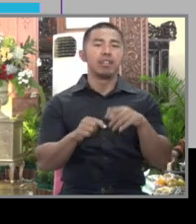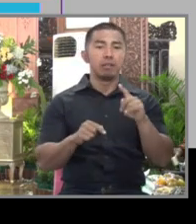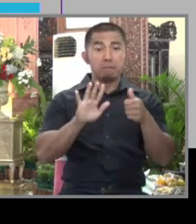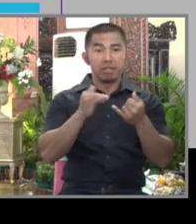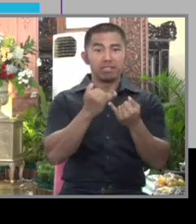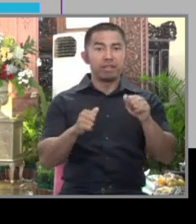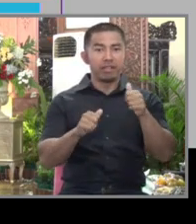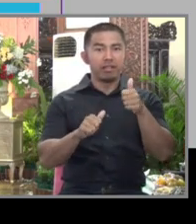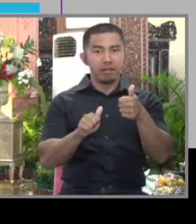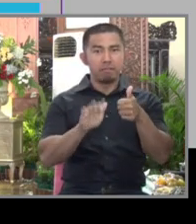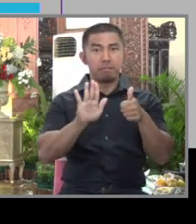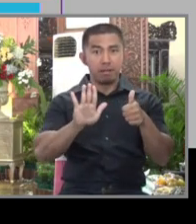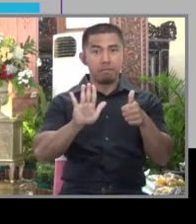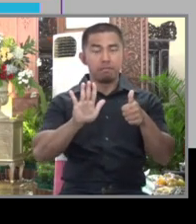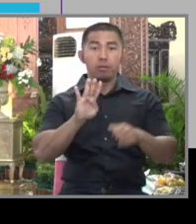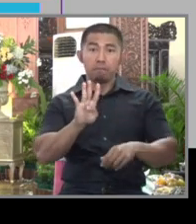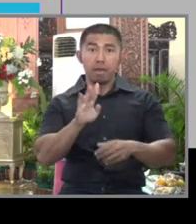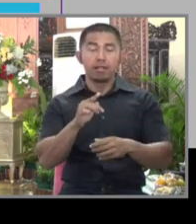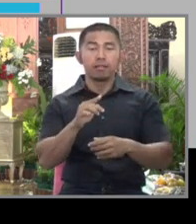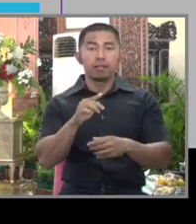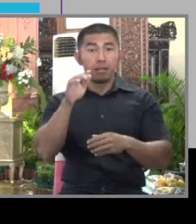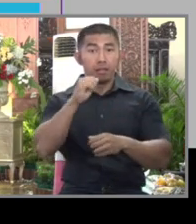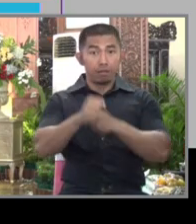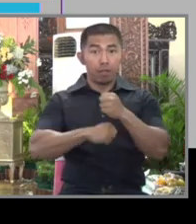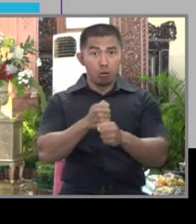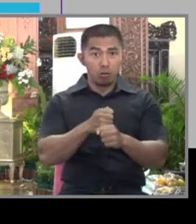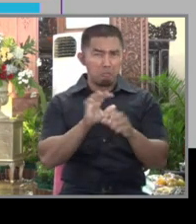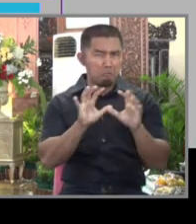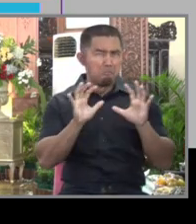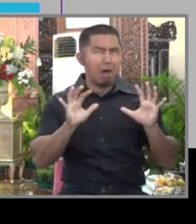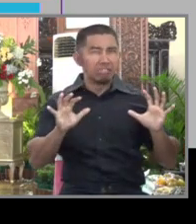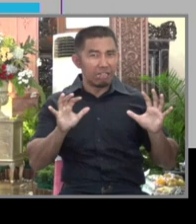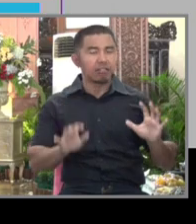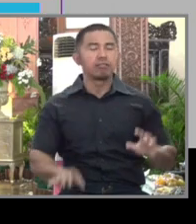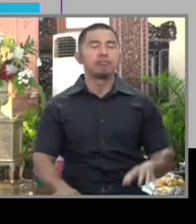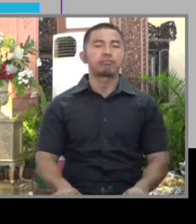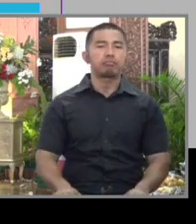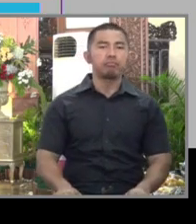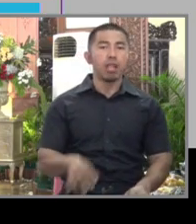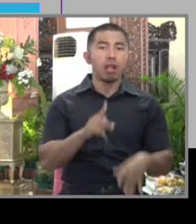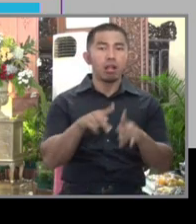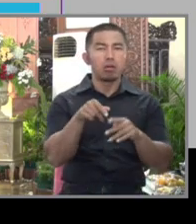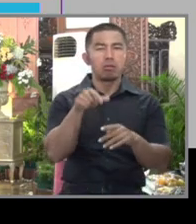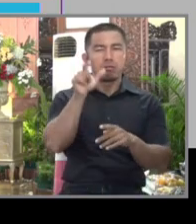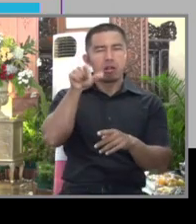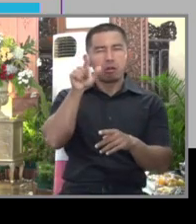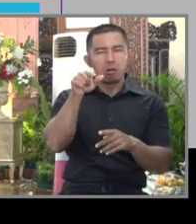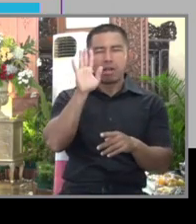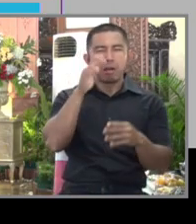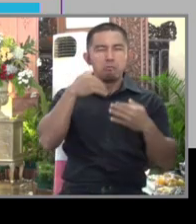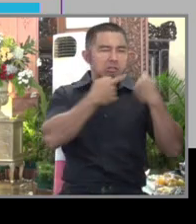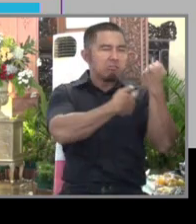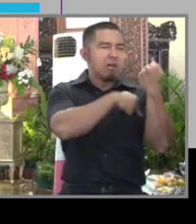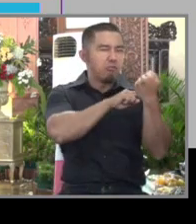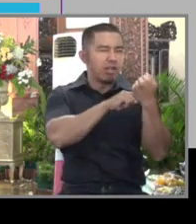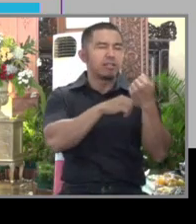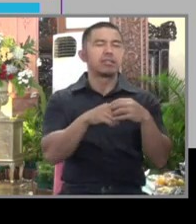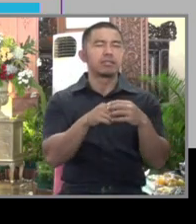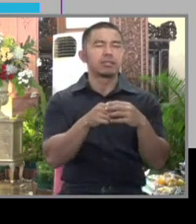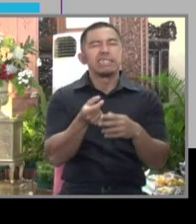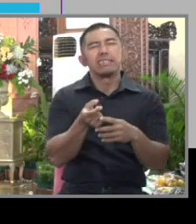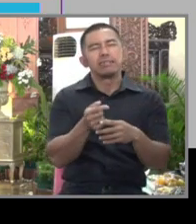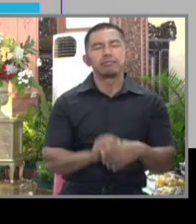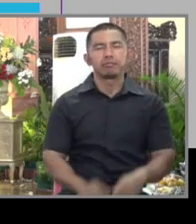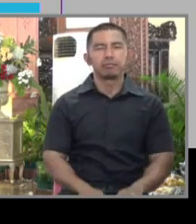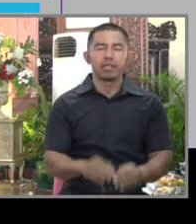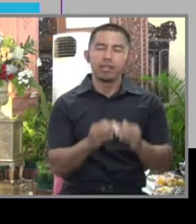di suatu wilayah lebih besar daripada jumlah penduduk usia yang tidak produktif atau kurang dari 14 tahun dan di